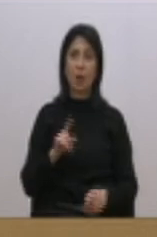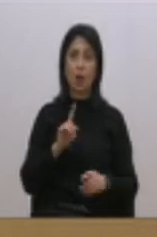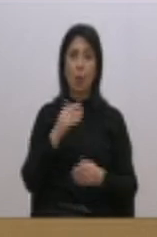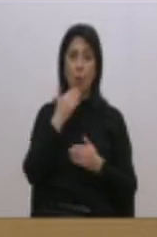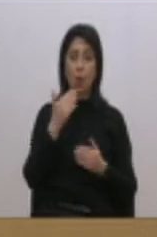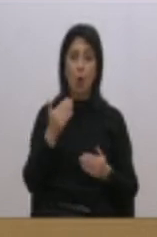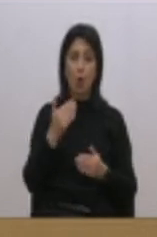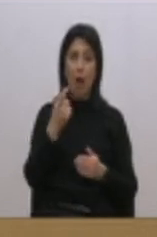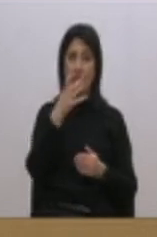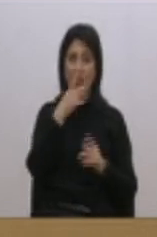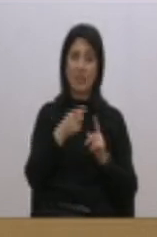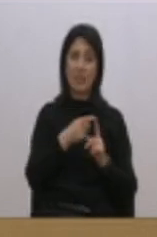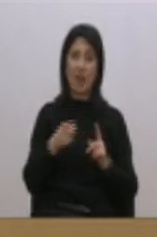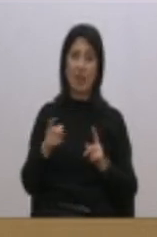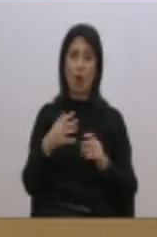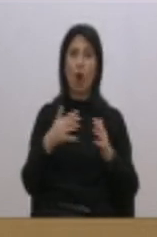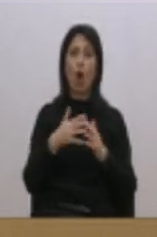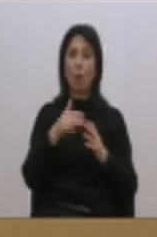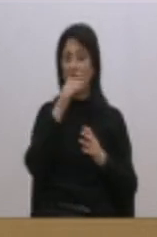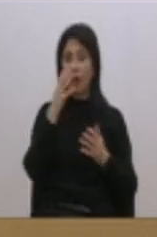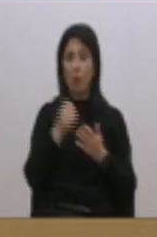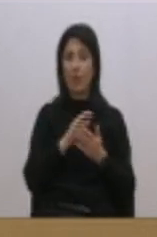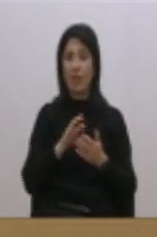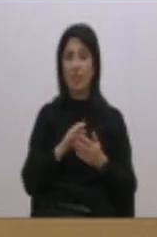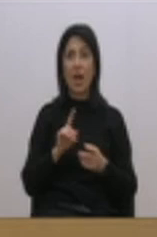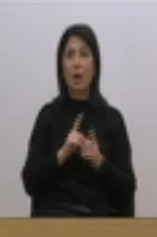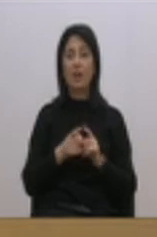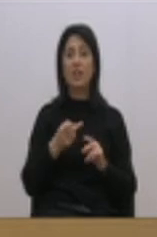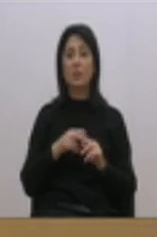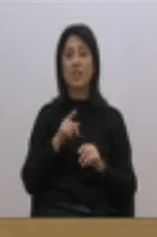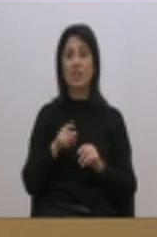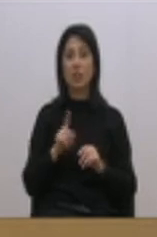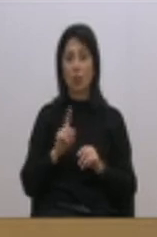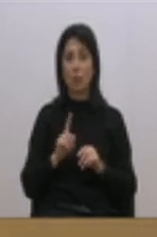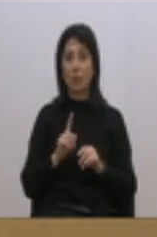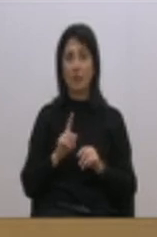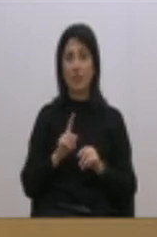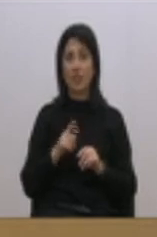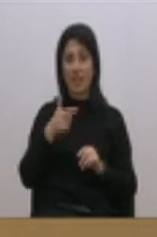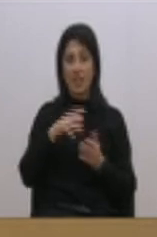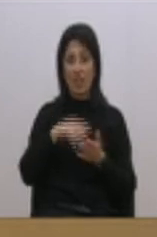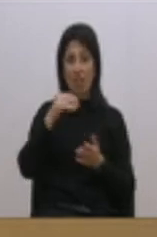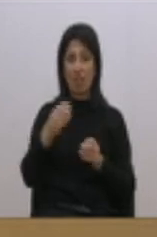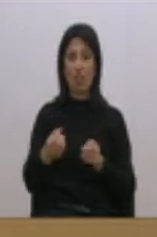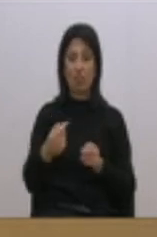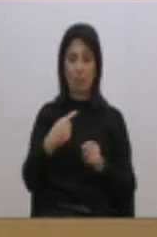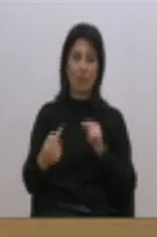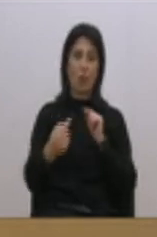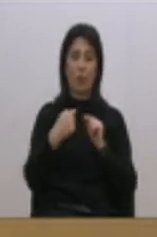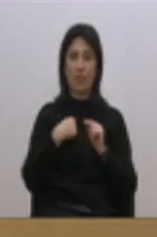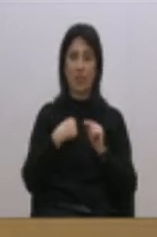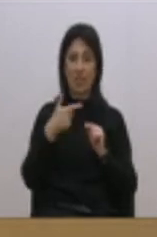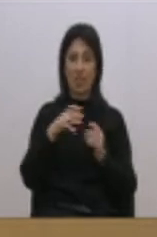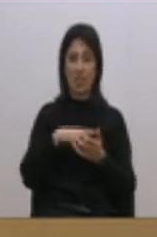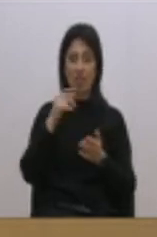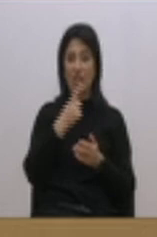ბოლო 100 წლის განმავლობაში ომი რატო ვერ მოვიგეთ. არამედ იმისთვის, რომ გირჩს დაუპირისპირდეს.